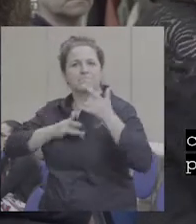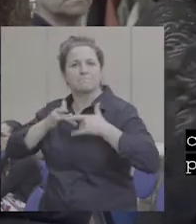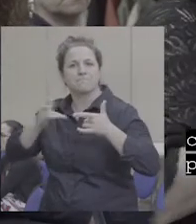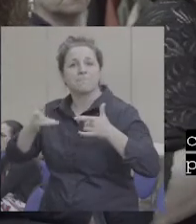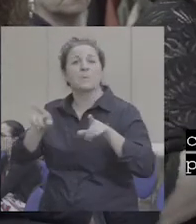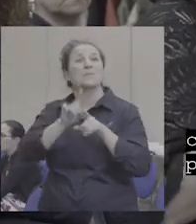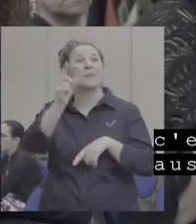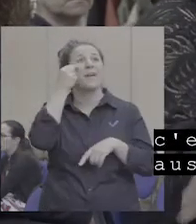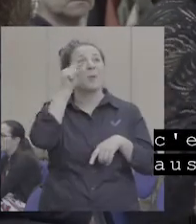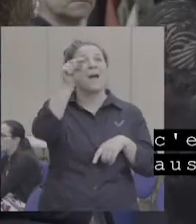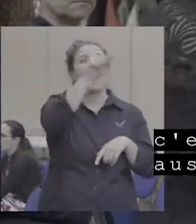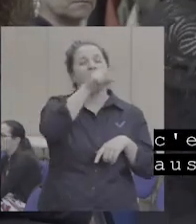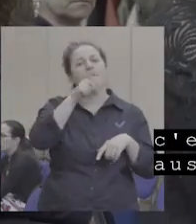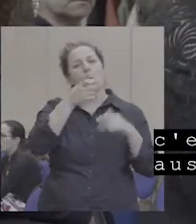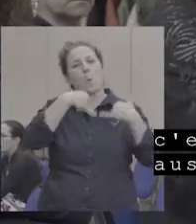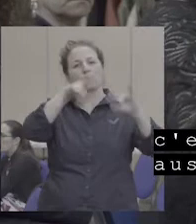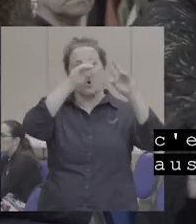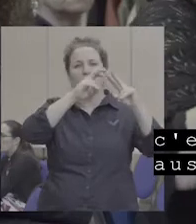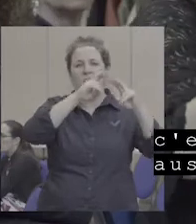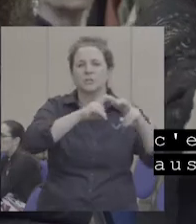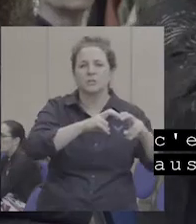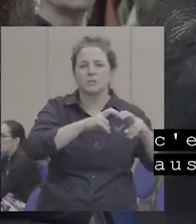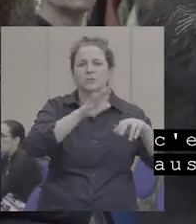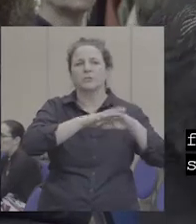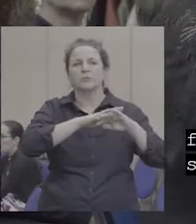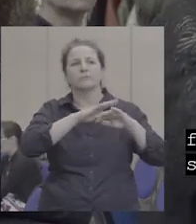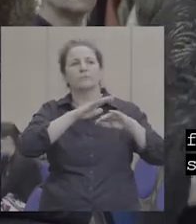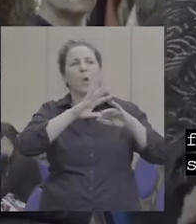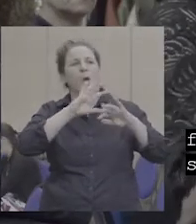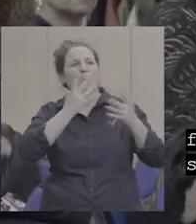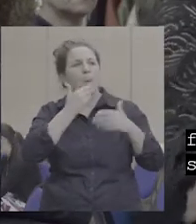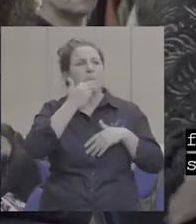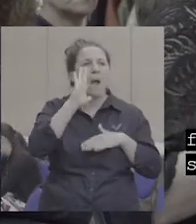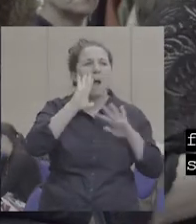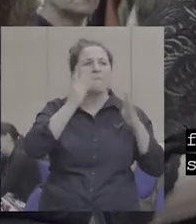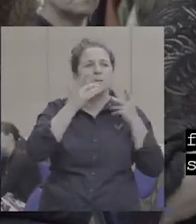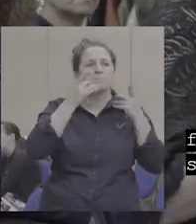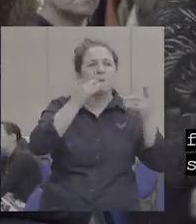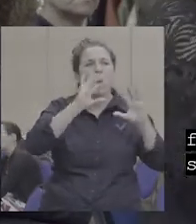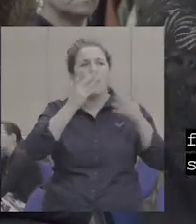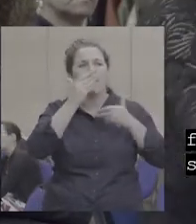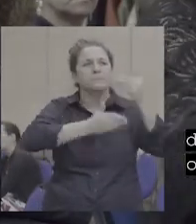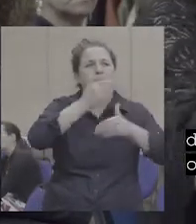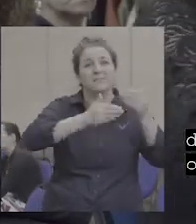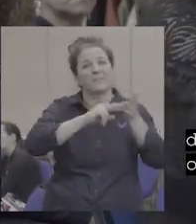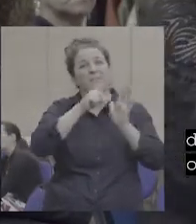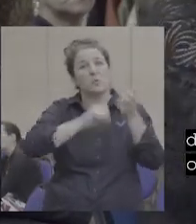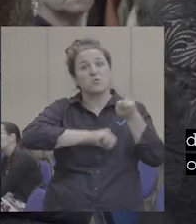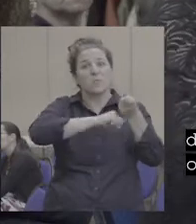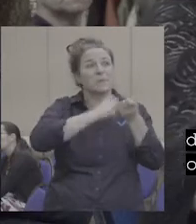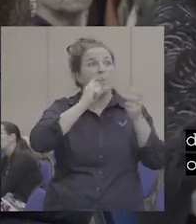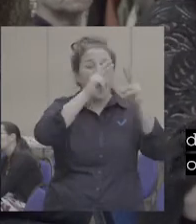du côté des paliers gouvernementaux, c'est de poursuivre la recherche aussi sur les meilleures façons de faire, donc de subventionner des recherches,